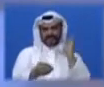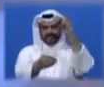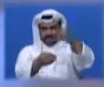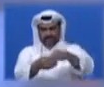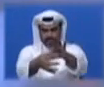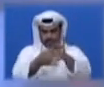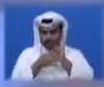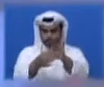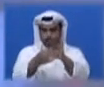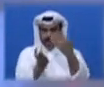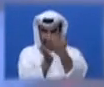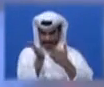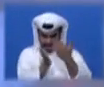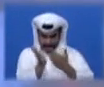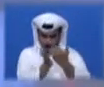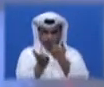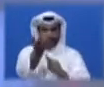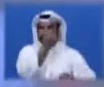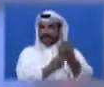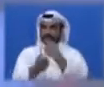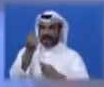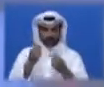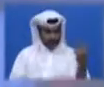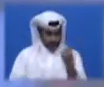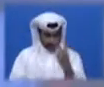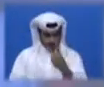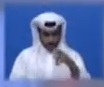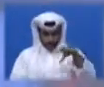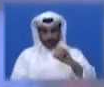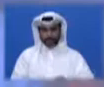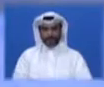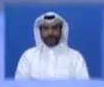الصديقين فضلا عن تطورات الاوضاع على الساحتين الاقليميه